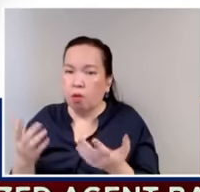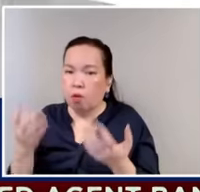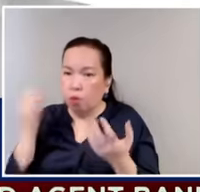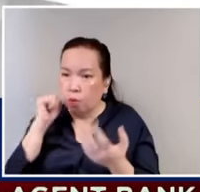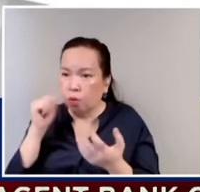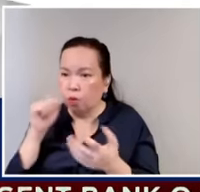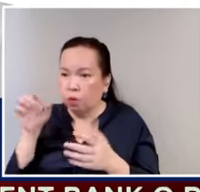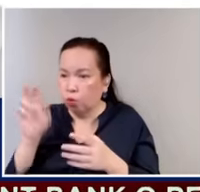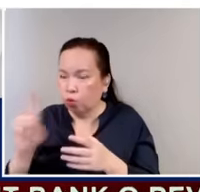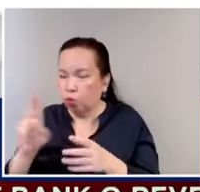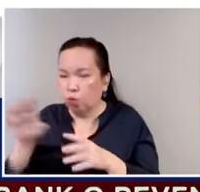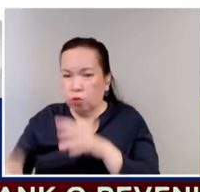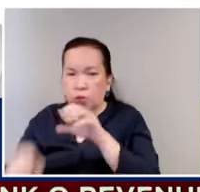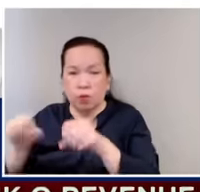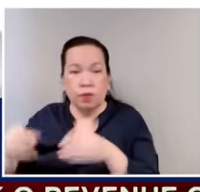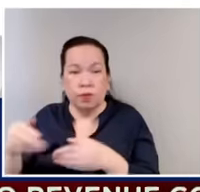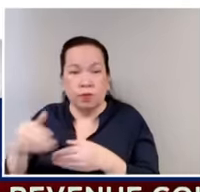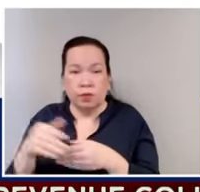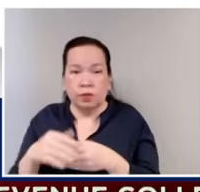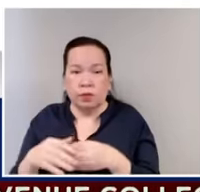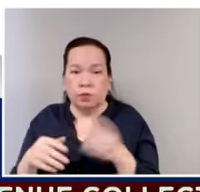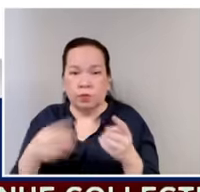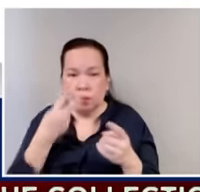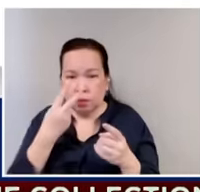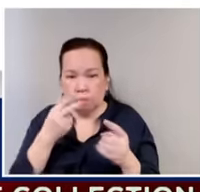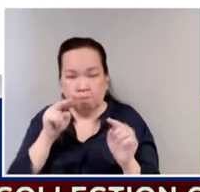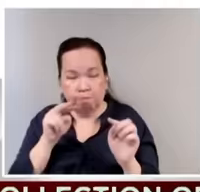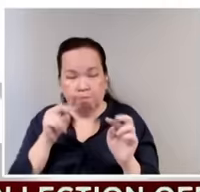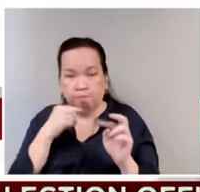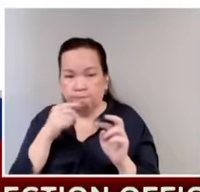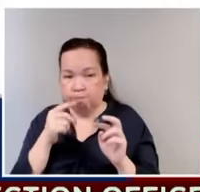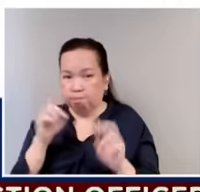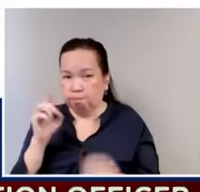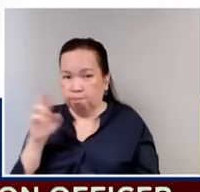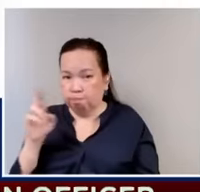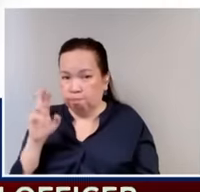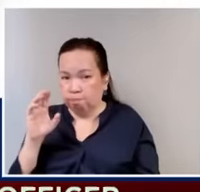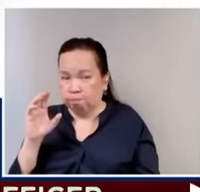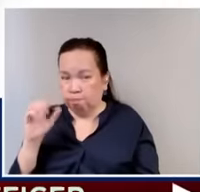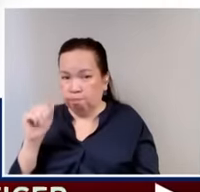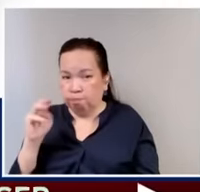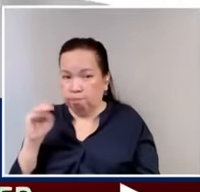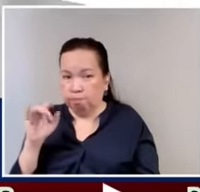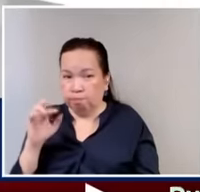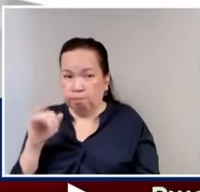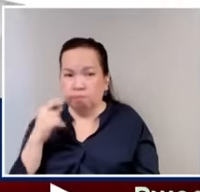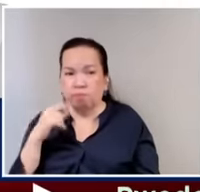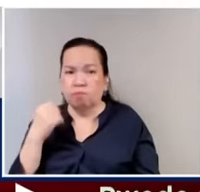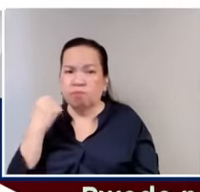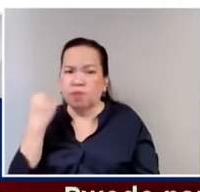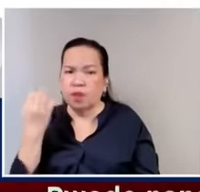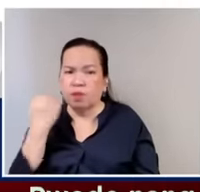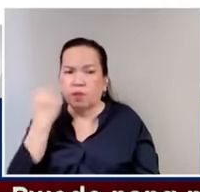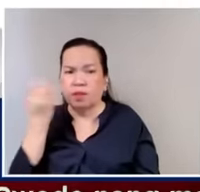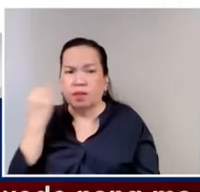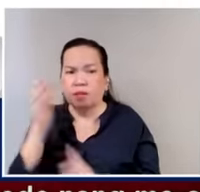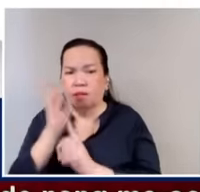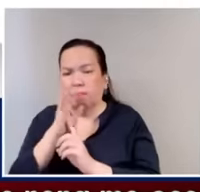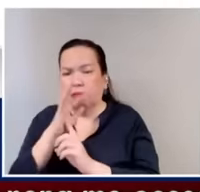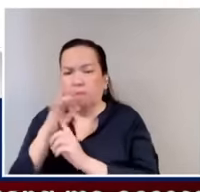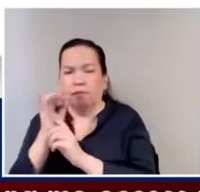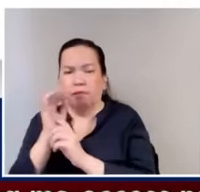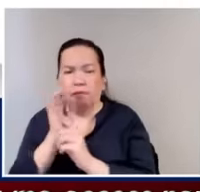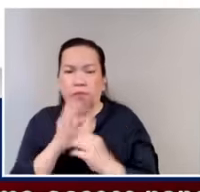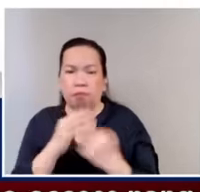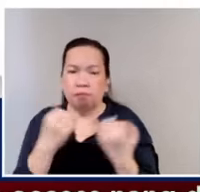doon. Kapansin-pansin din ayon kay Dr. Antikamara na malawak na ang mga patay na corals sa bahagi ng Sunday